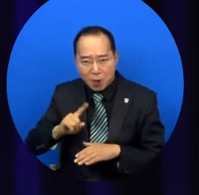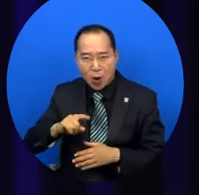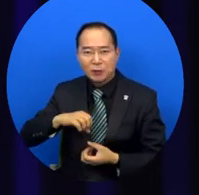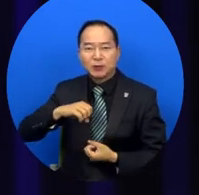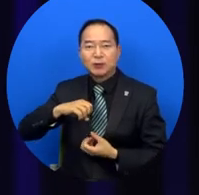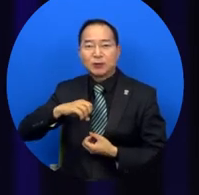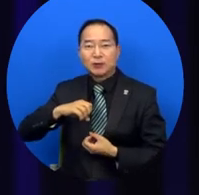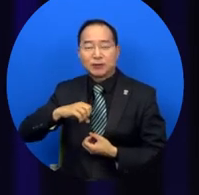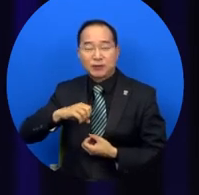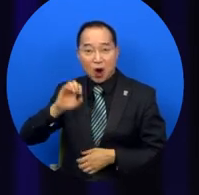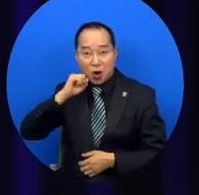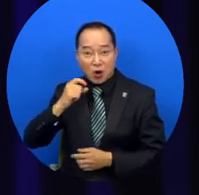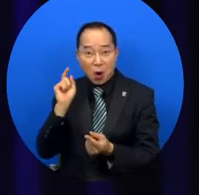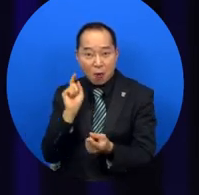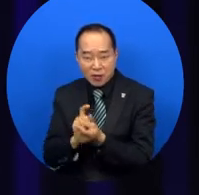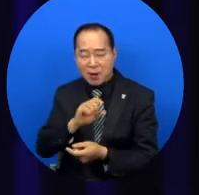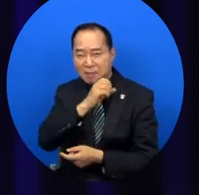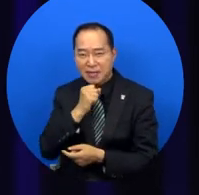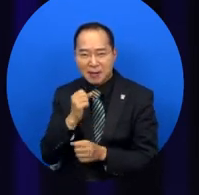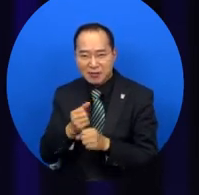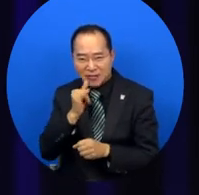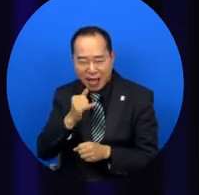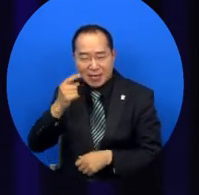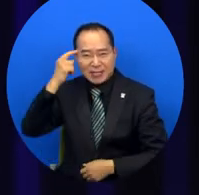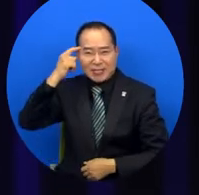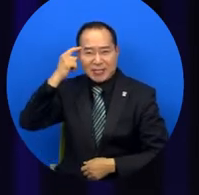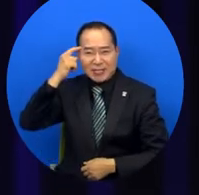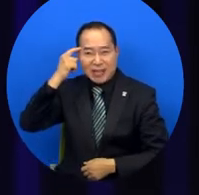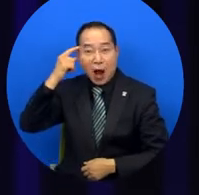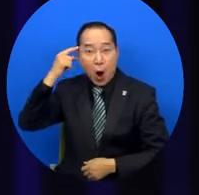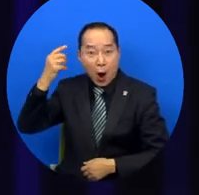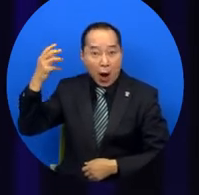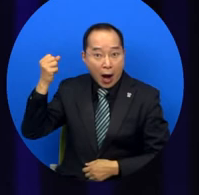레몬으로 레모네이드 만들 수 있다. 그런 마음 잊지 않고